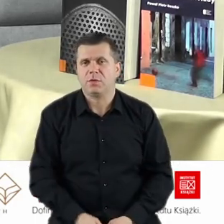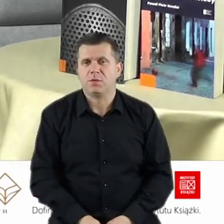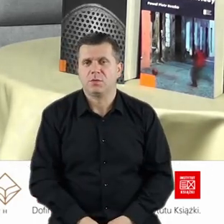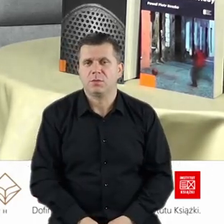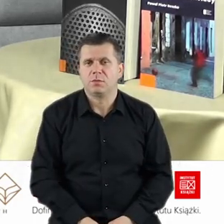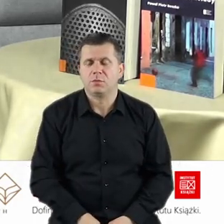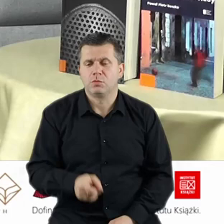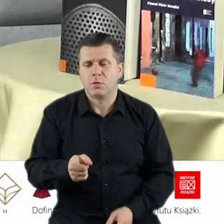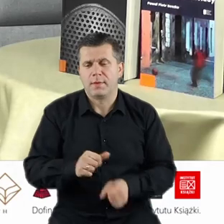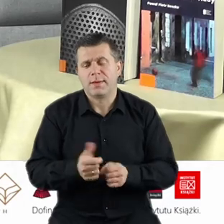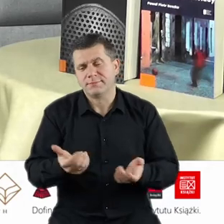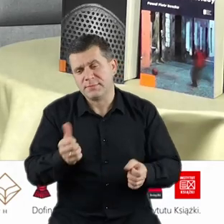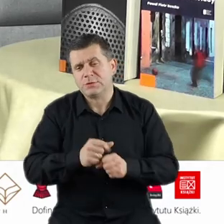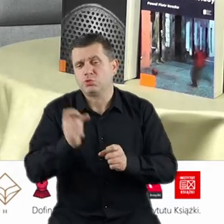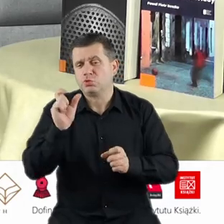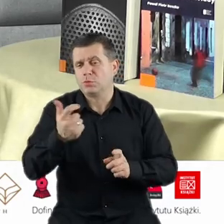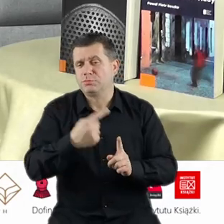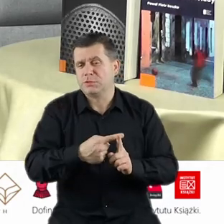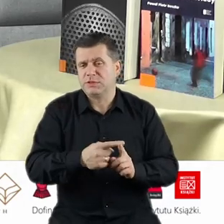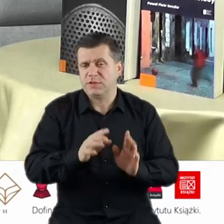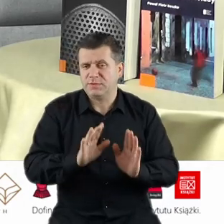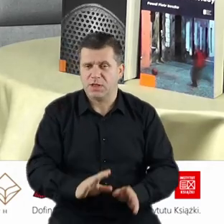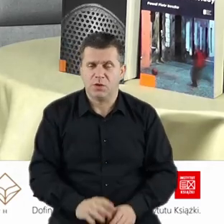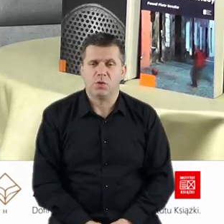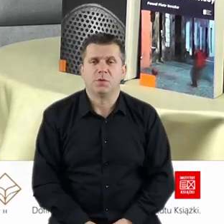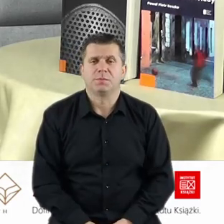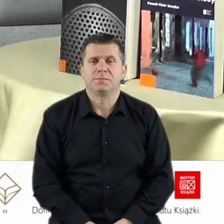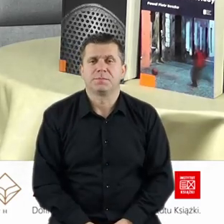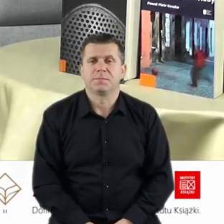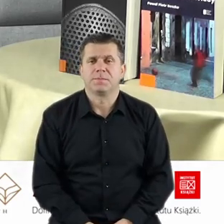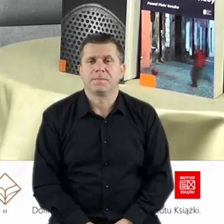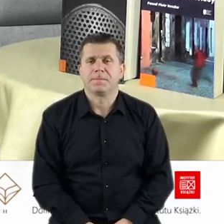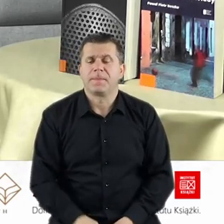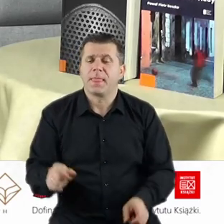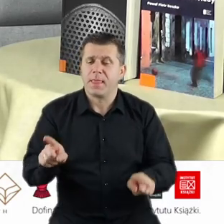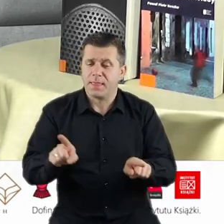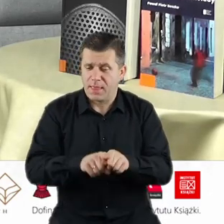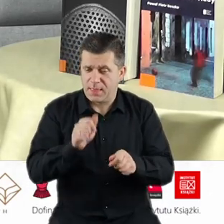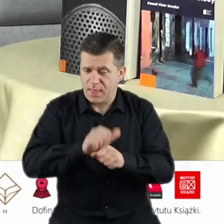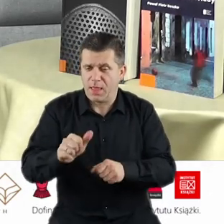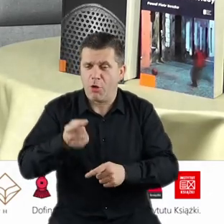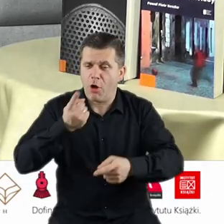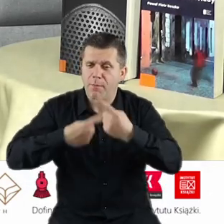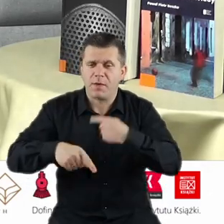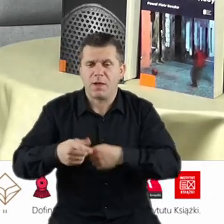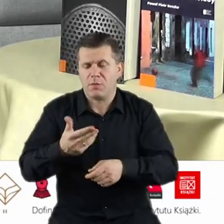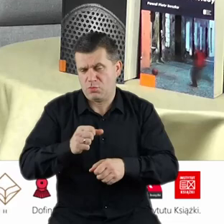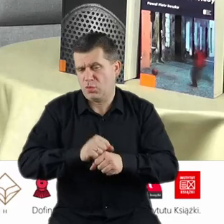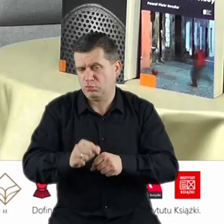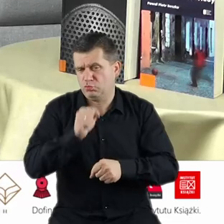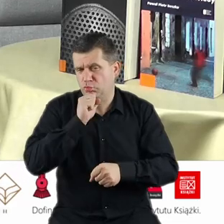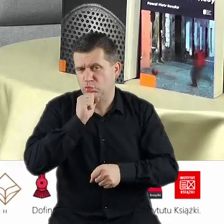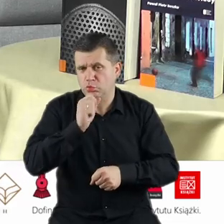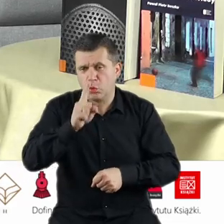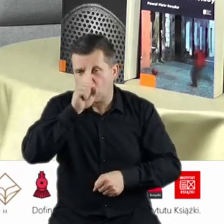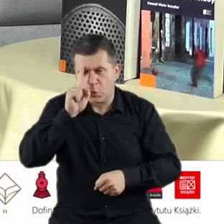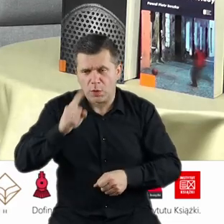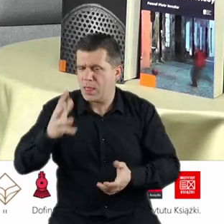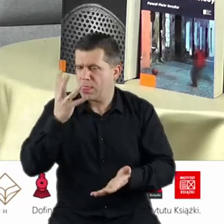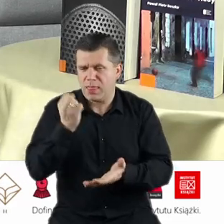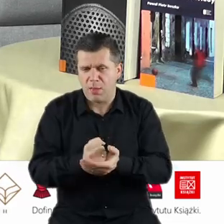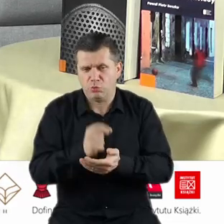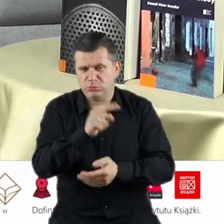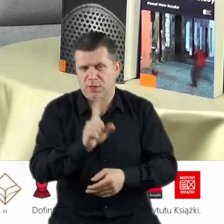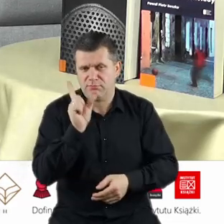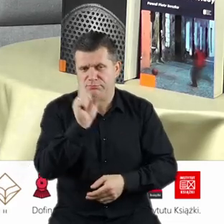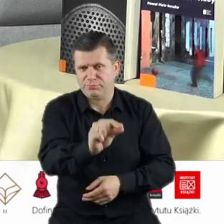się poprawiło. Więc to jest jakby jedna strona medalu. Ale są też na przykład opowieści, wcale nie jest ich mało, ludzi, którzy